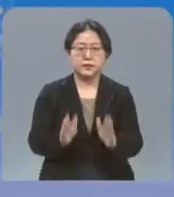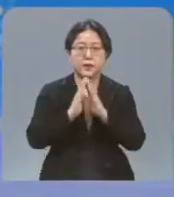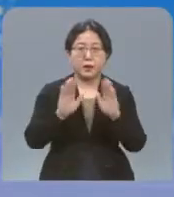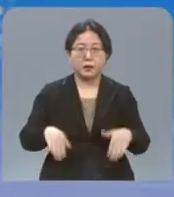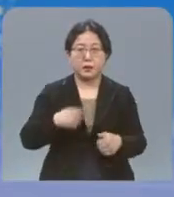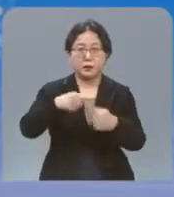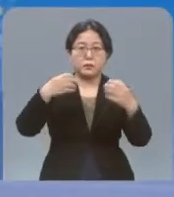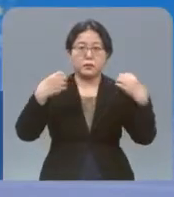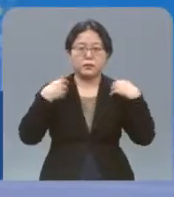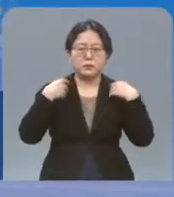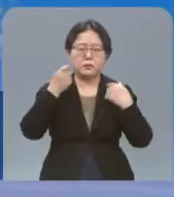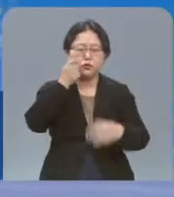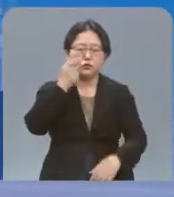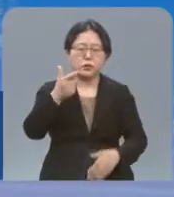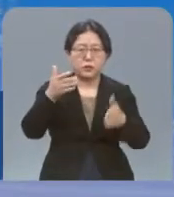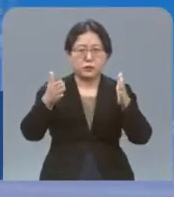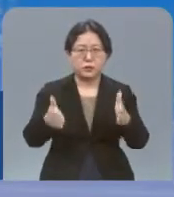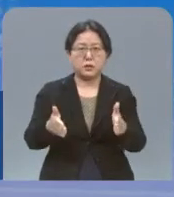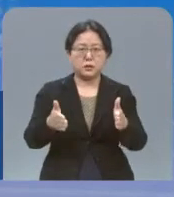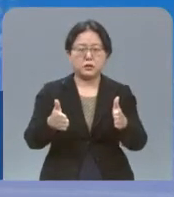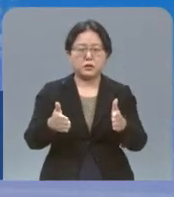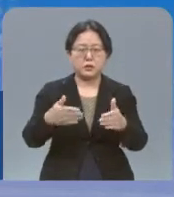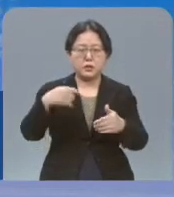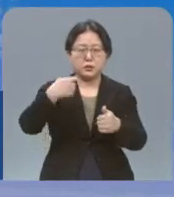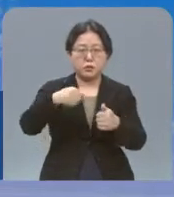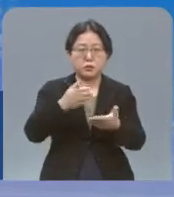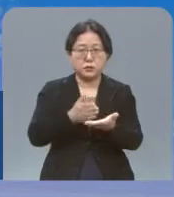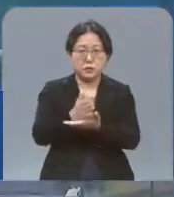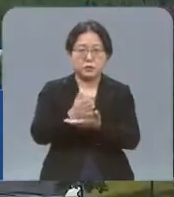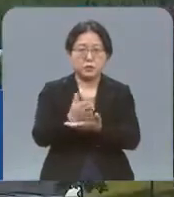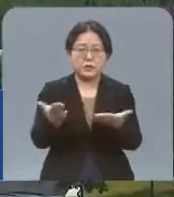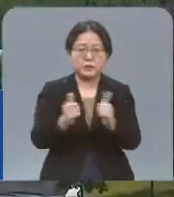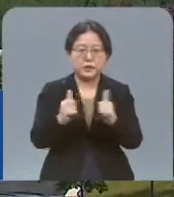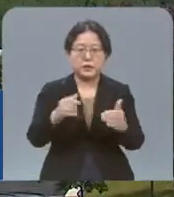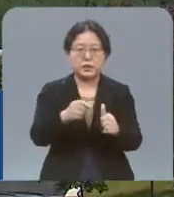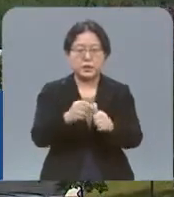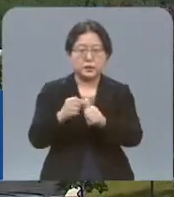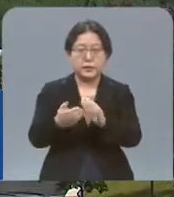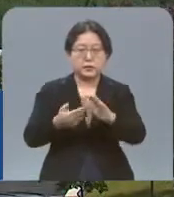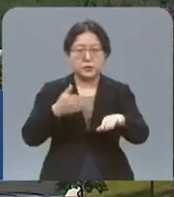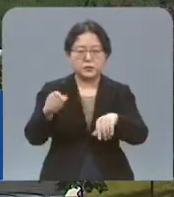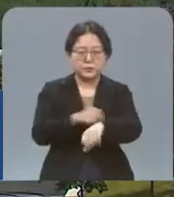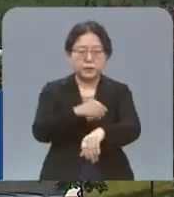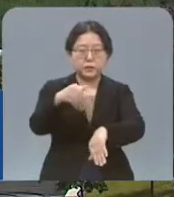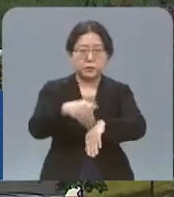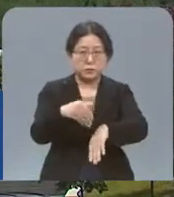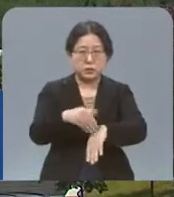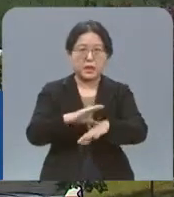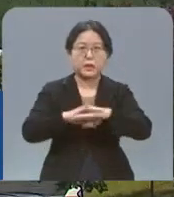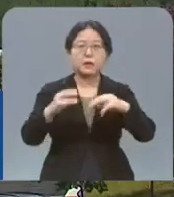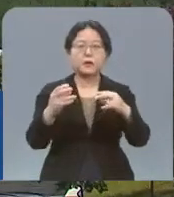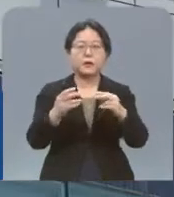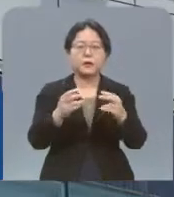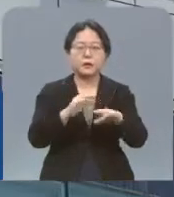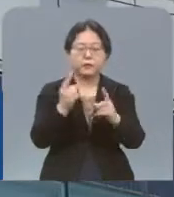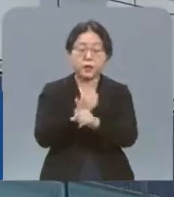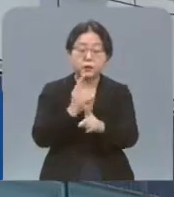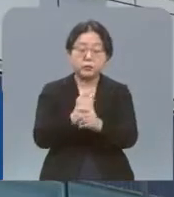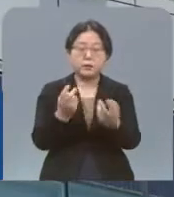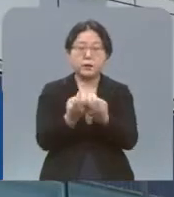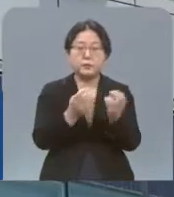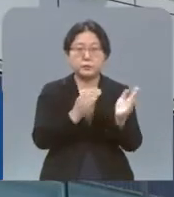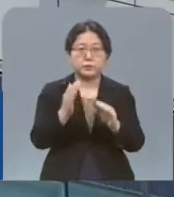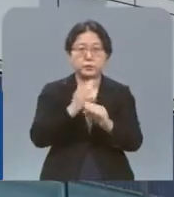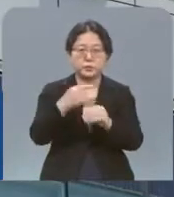전라남도 교육청이 6개월 과정으로 운영되는 교육 전문 직원 임용전 특별 연수에 대한 개선책 마련에 나섭니다.